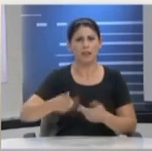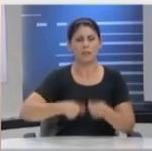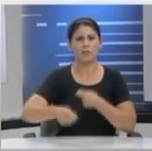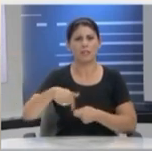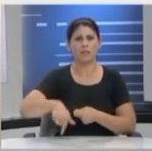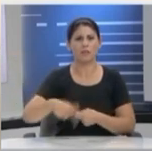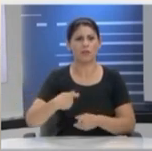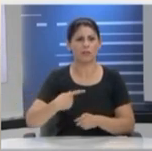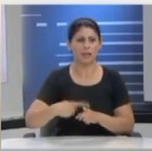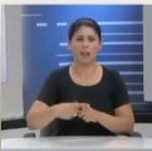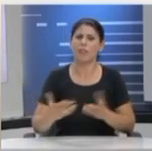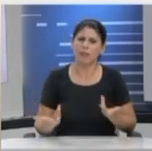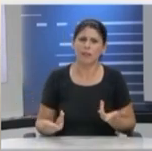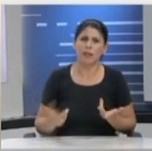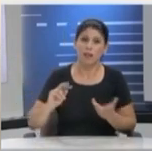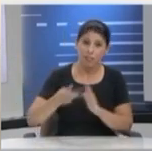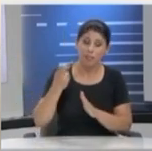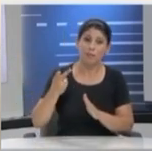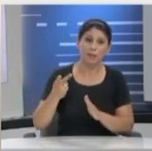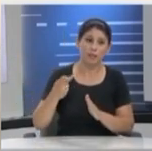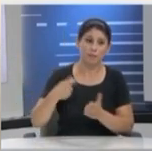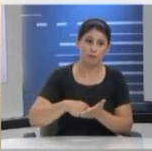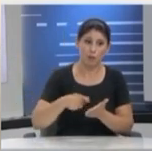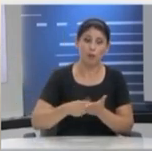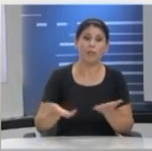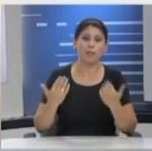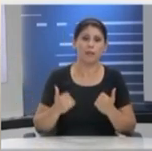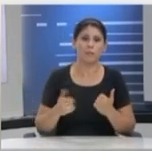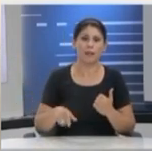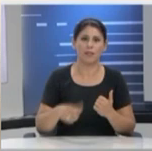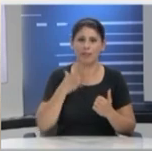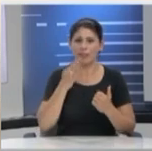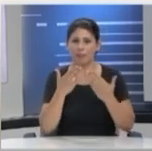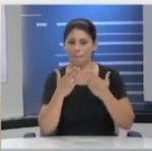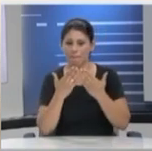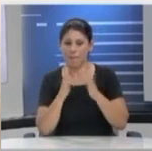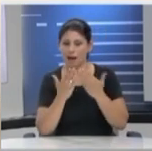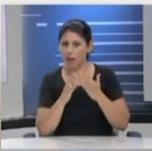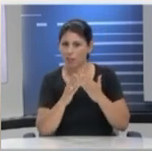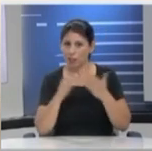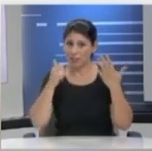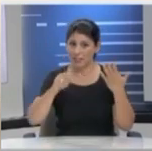να επιχειρήσει εδώ? Για πείτε μου εσείς, διπλή φορολόγηση δεν ισχύει. Άρα λοιπόν έχετε ένα παράθυρο